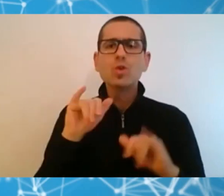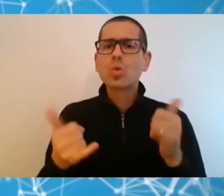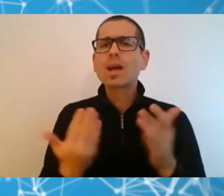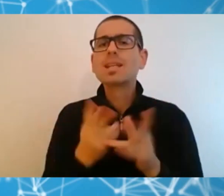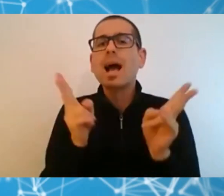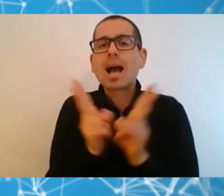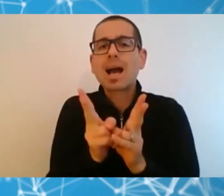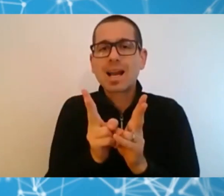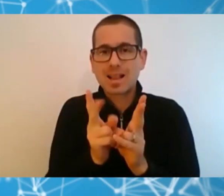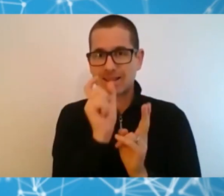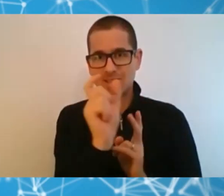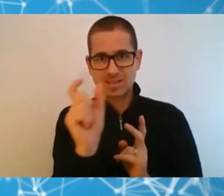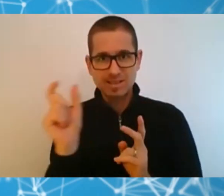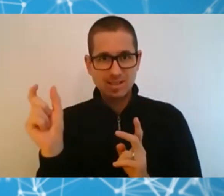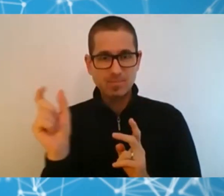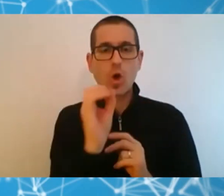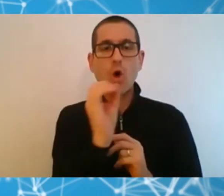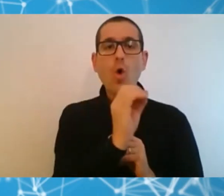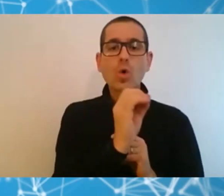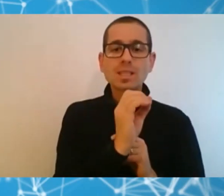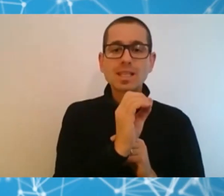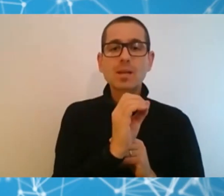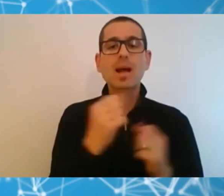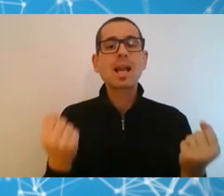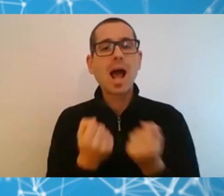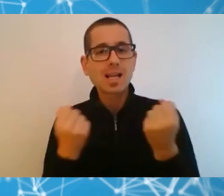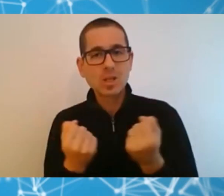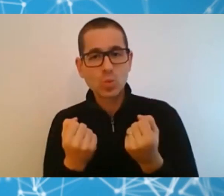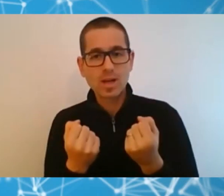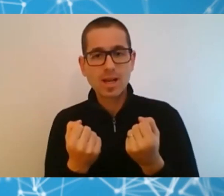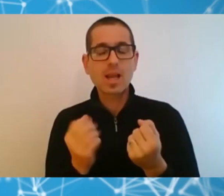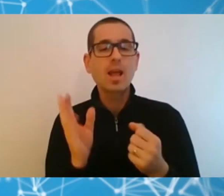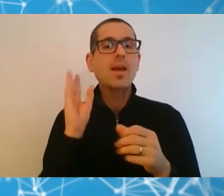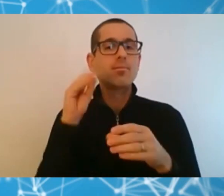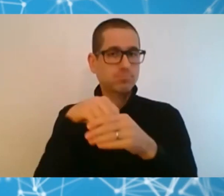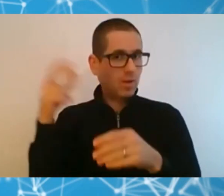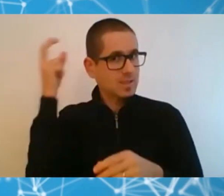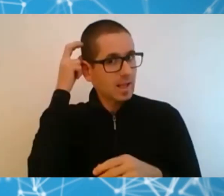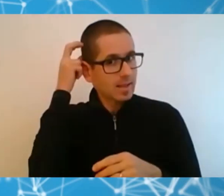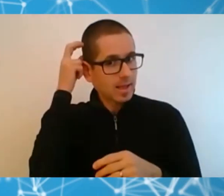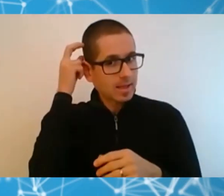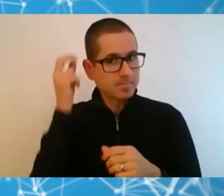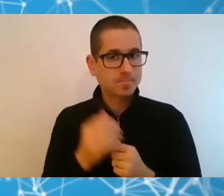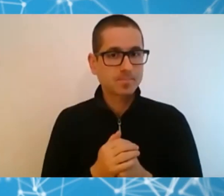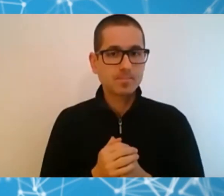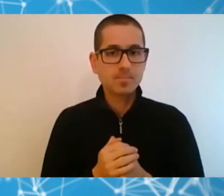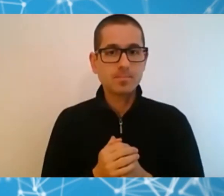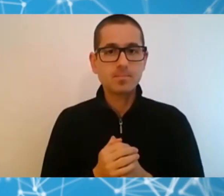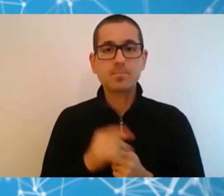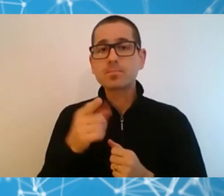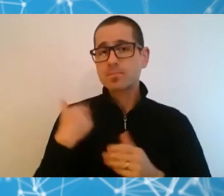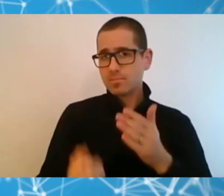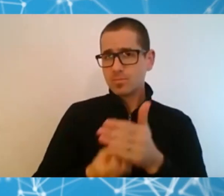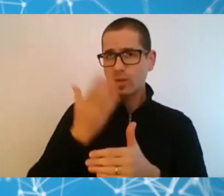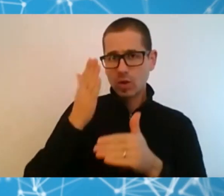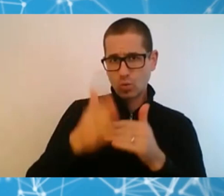kratico, ostro integriran aktivni vsadek, ki je bil razvit v zadnjih